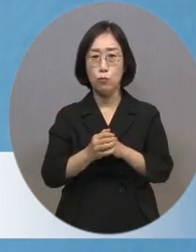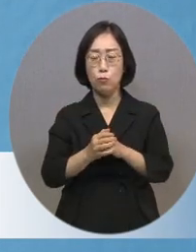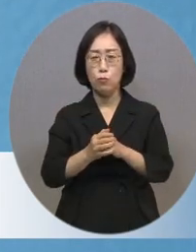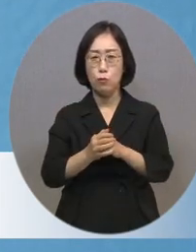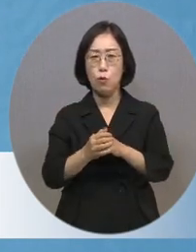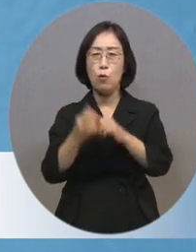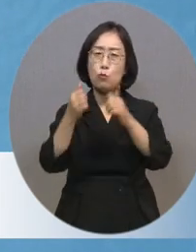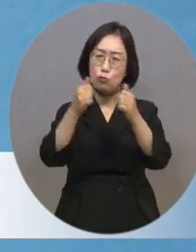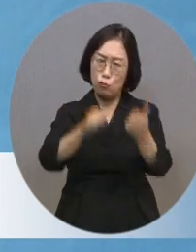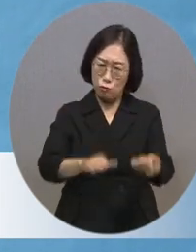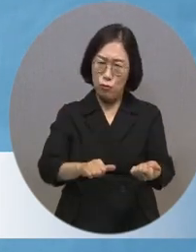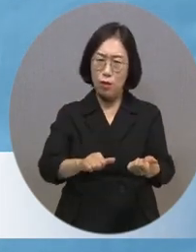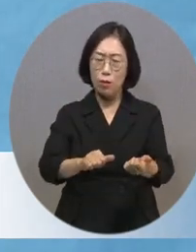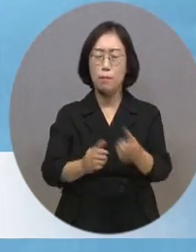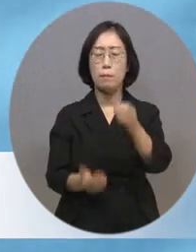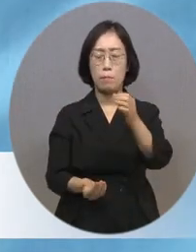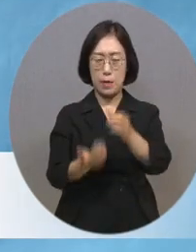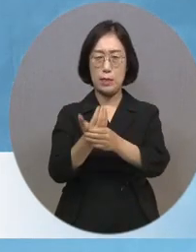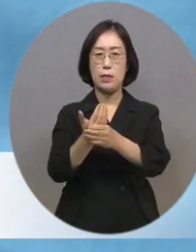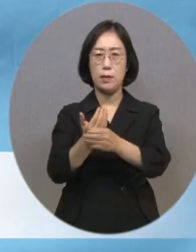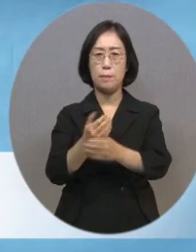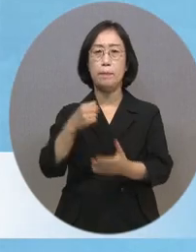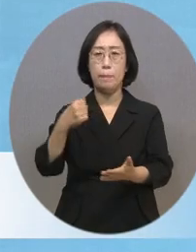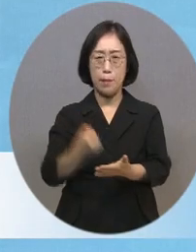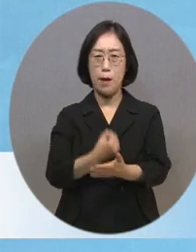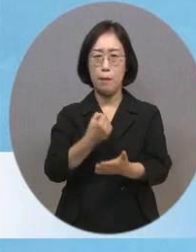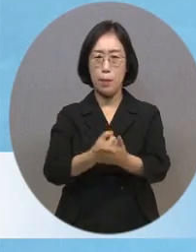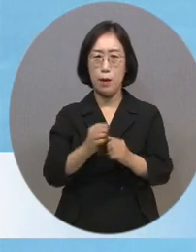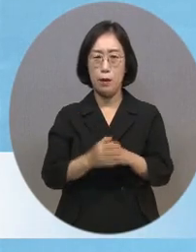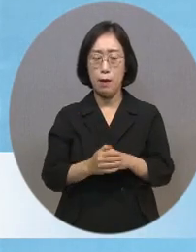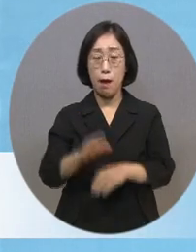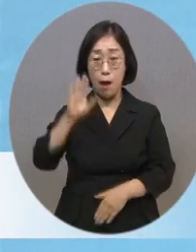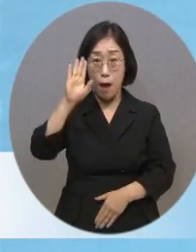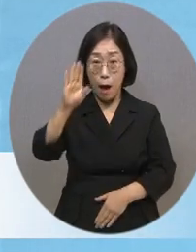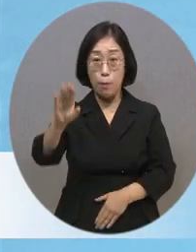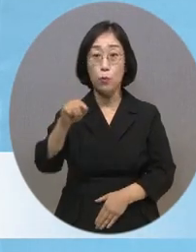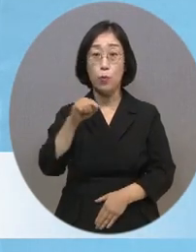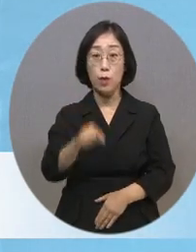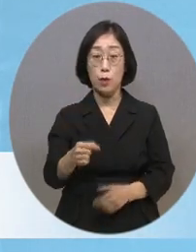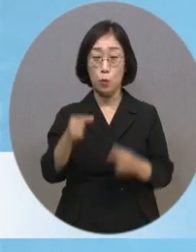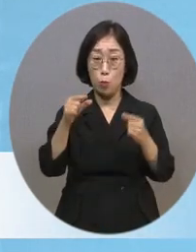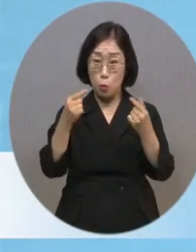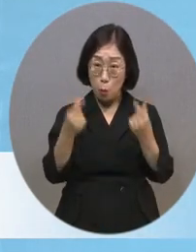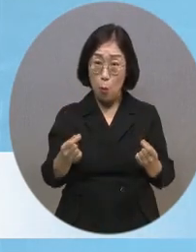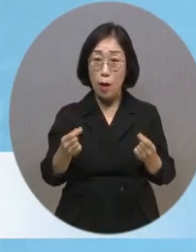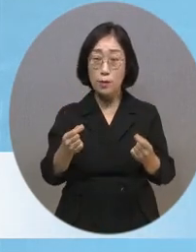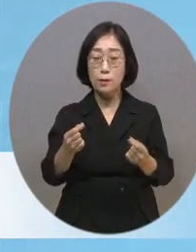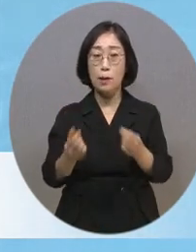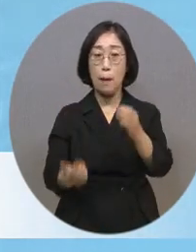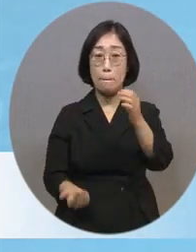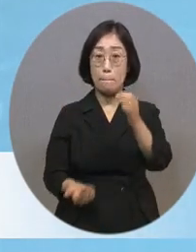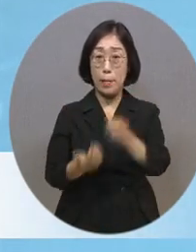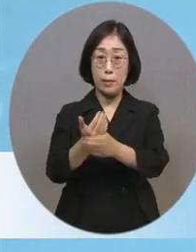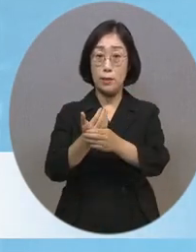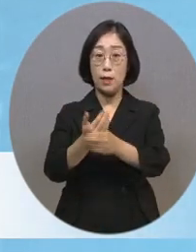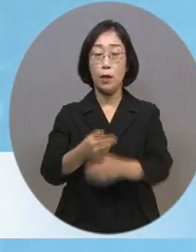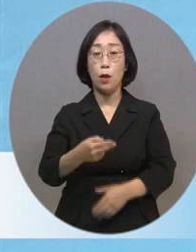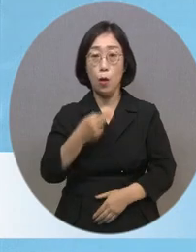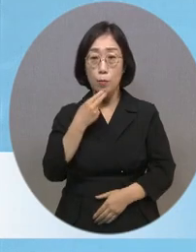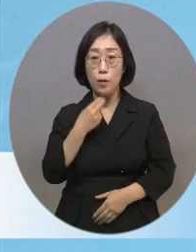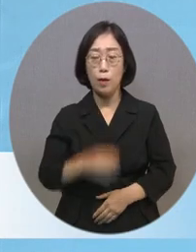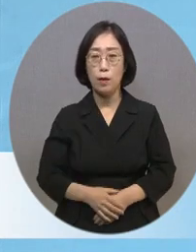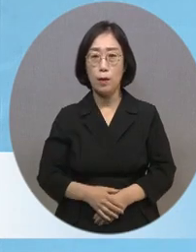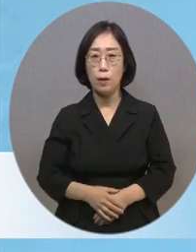죽음으로 몰아갔다고 생각을 합니다. 앞으로 이러한 일이 더 이상 생기지